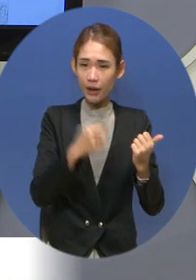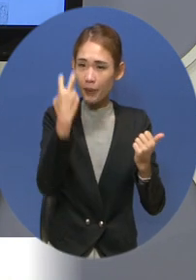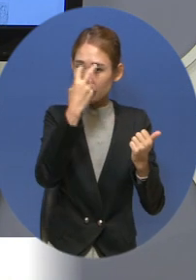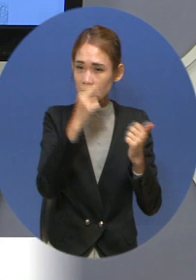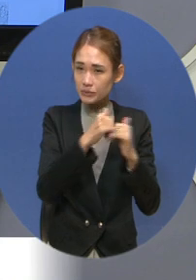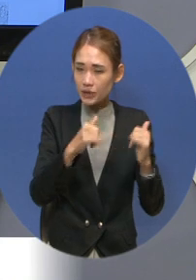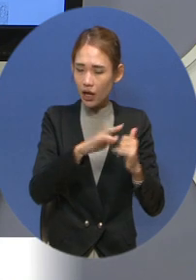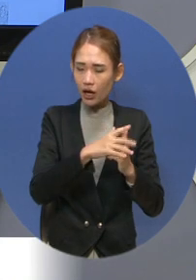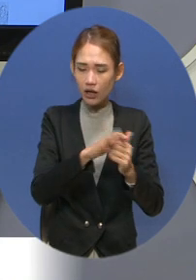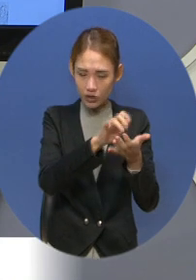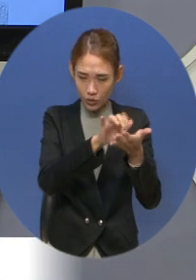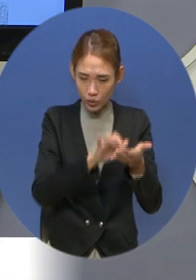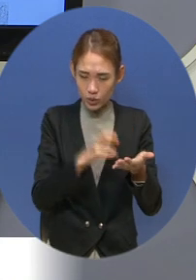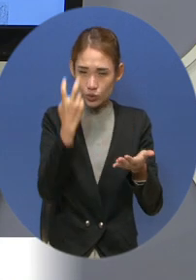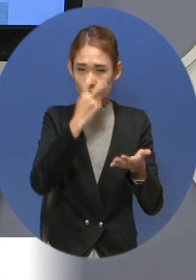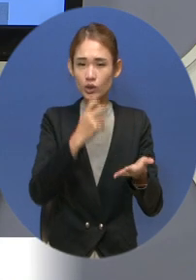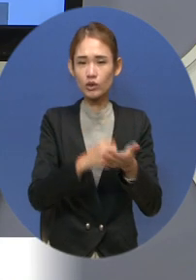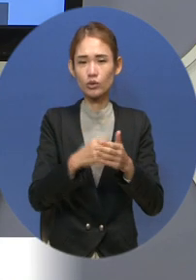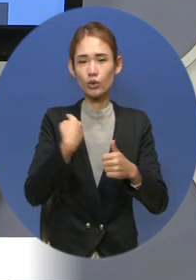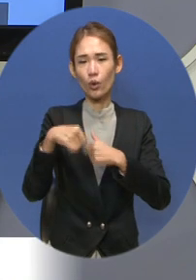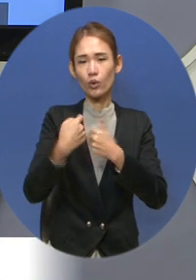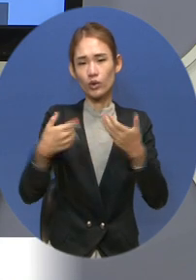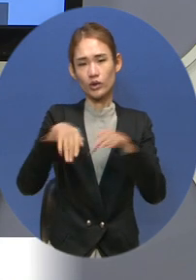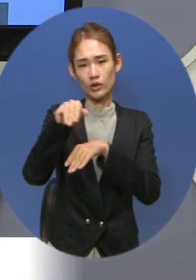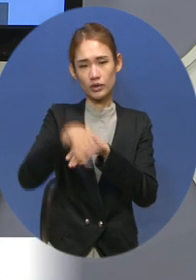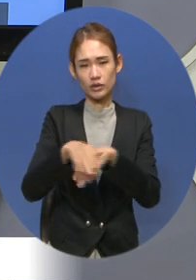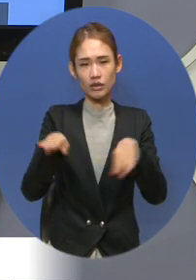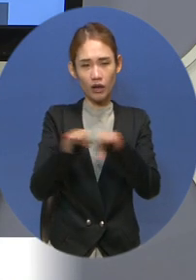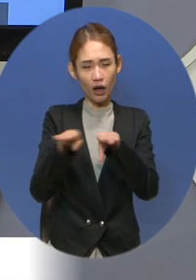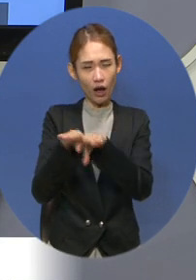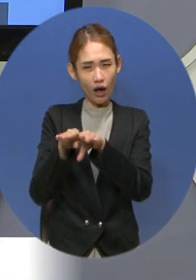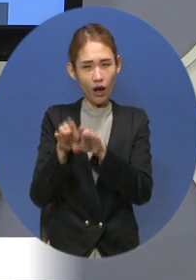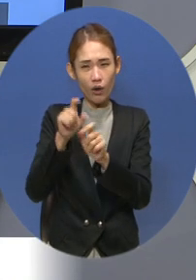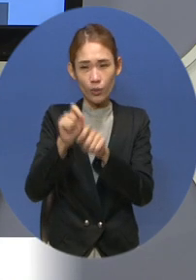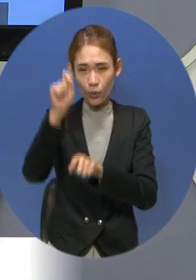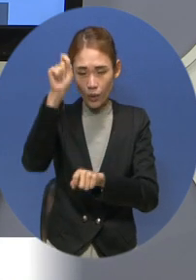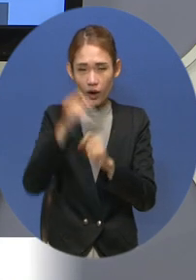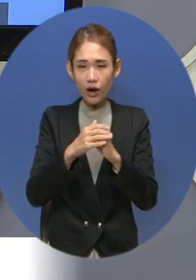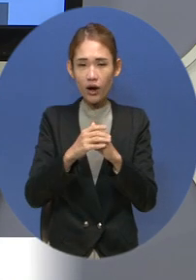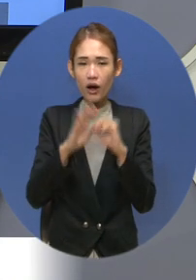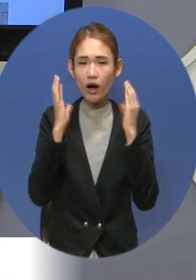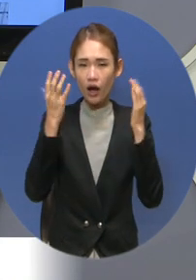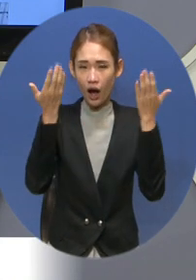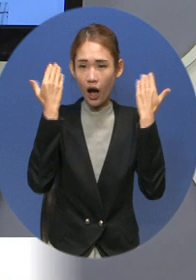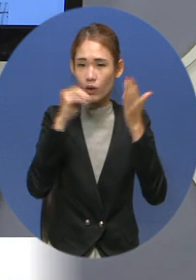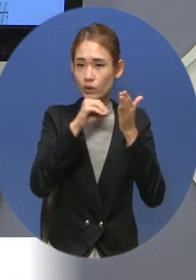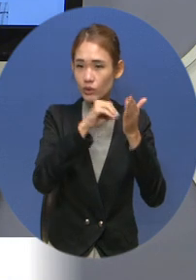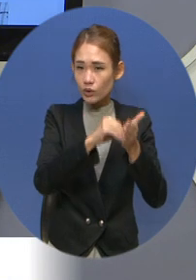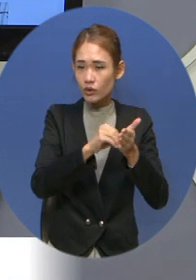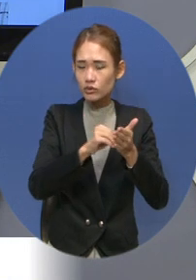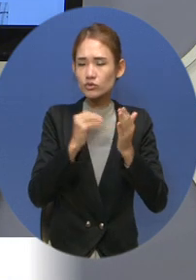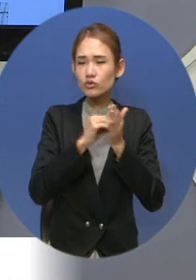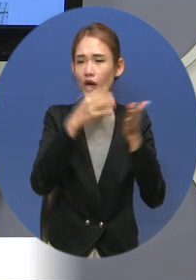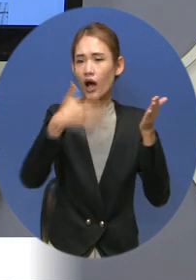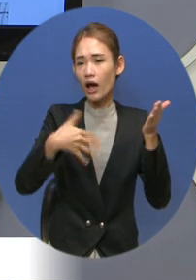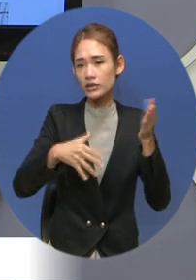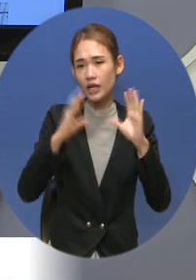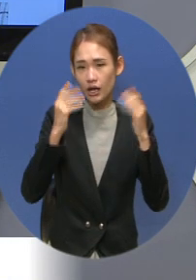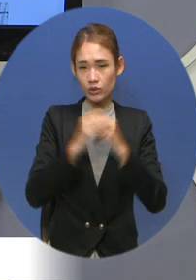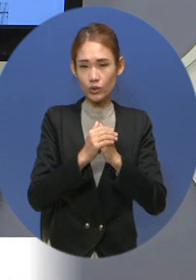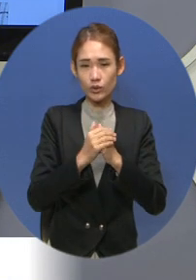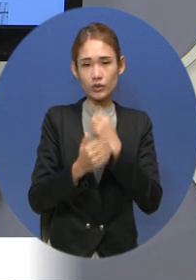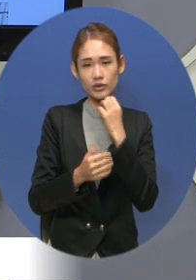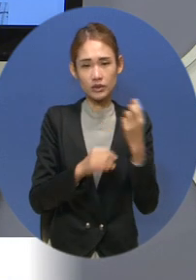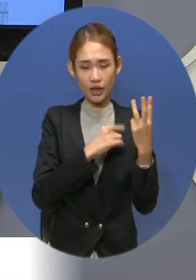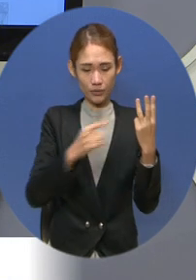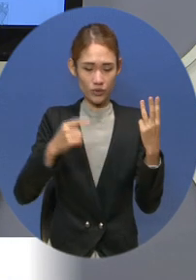자와 교육기관에서 요청한 장기 결석 및 학령기 미취학아동 그리고 만 3세에서 6세